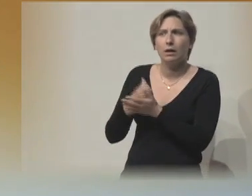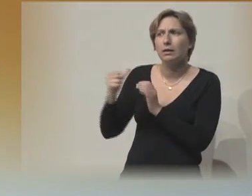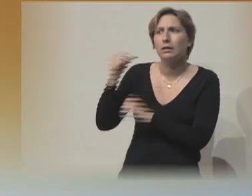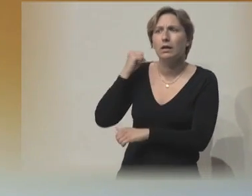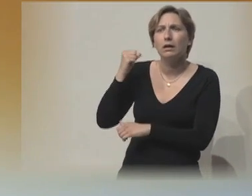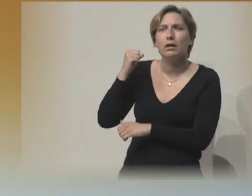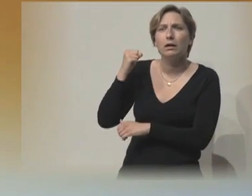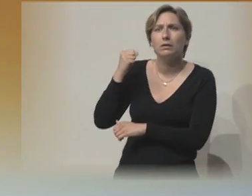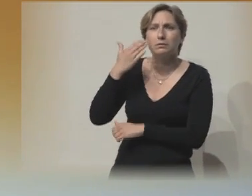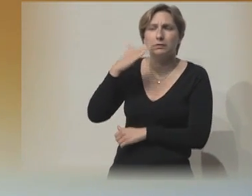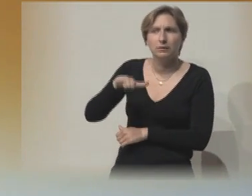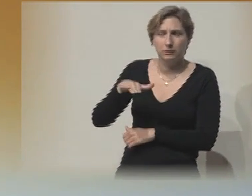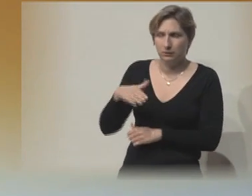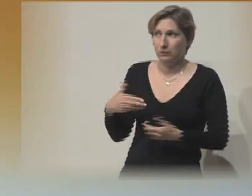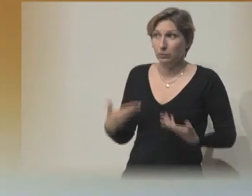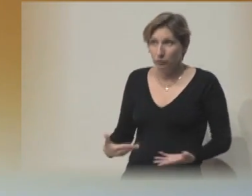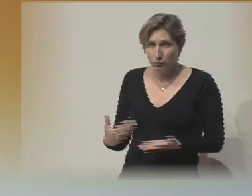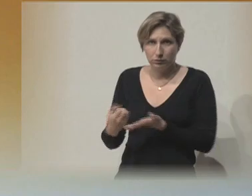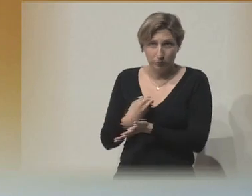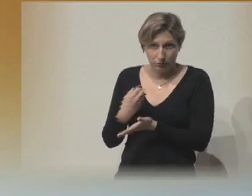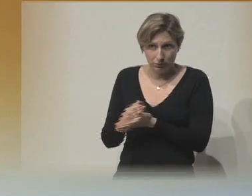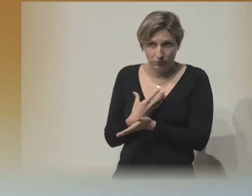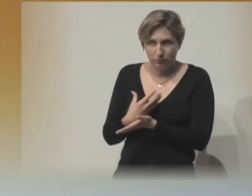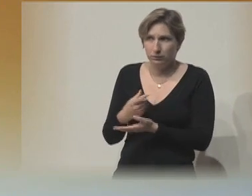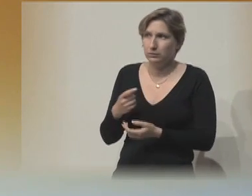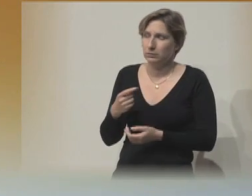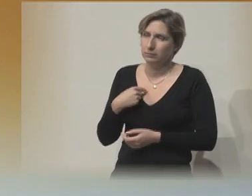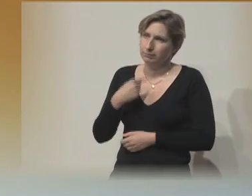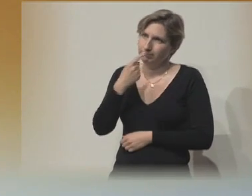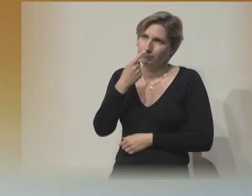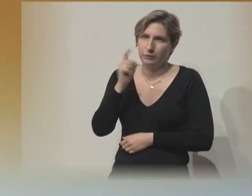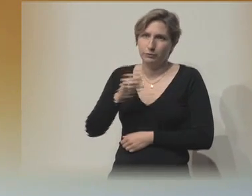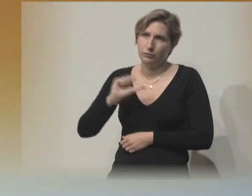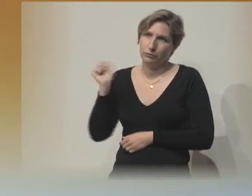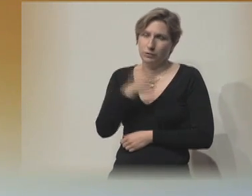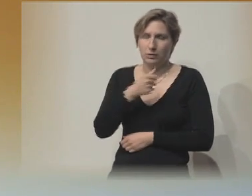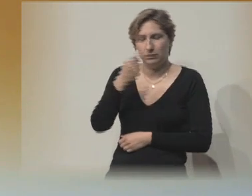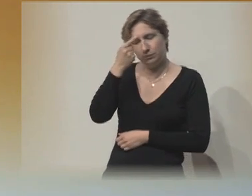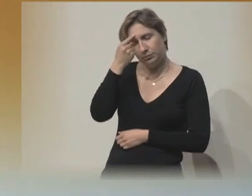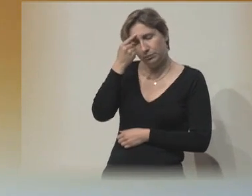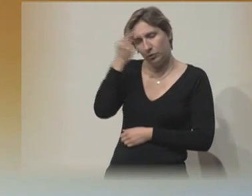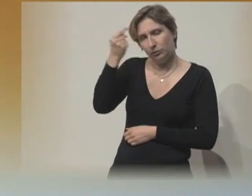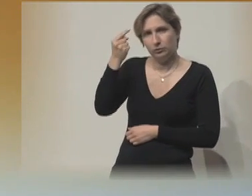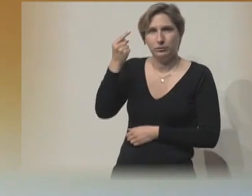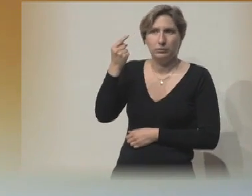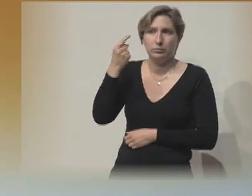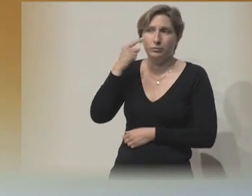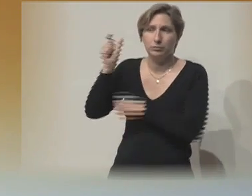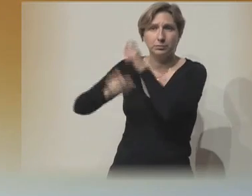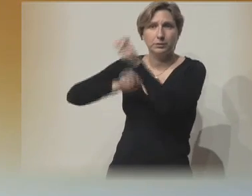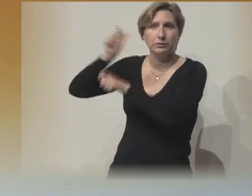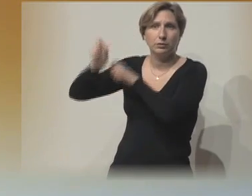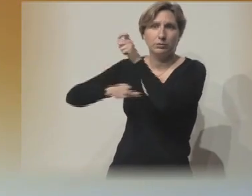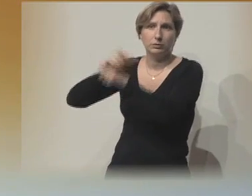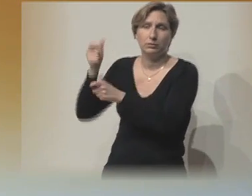d'hier et d'aujourd'hui, il me semble que c'est bien que nous ayons une pensée pour ceux qui